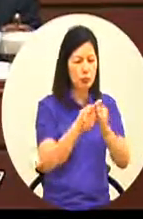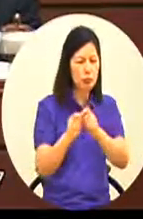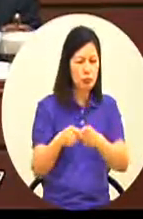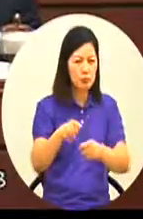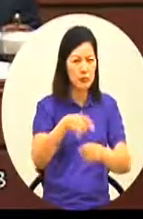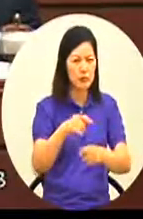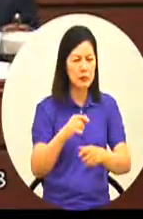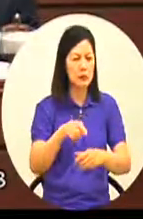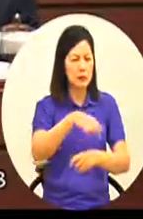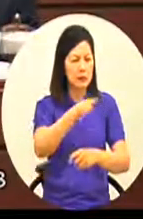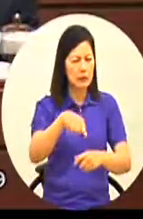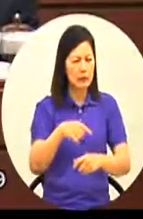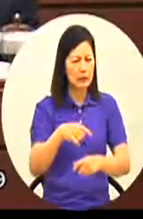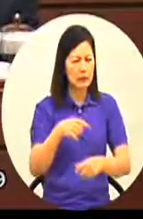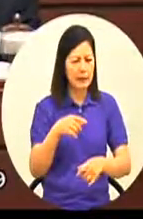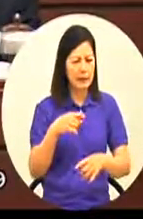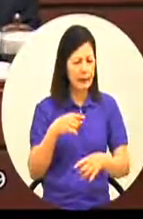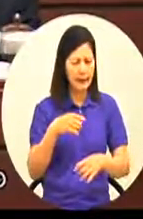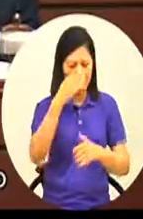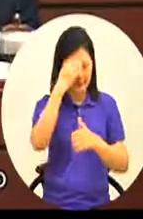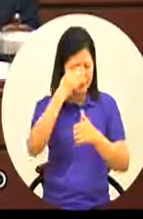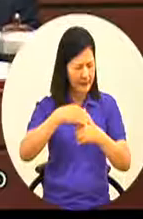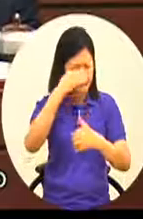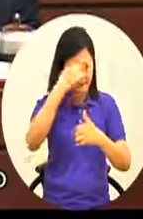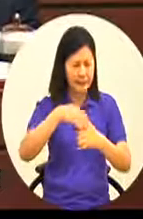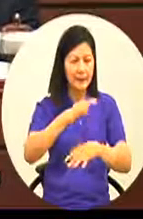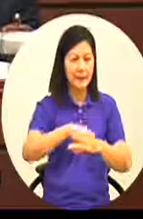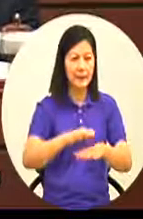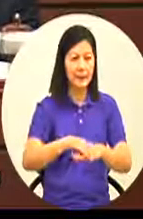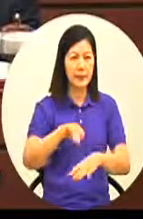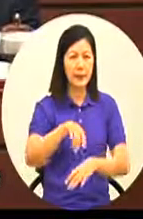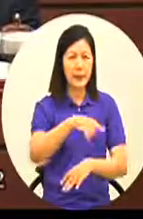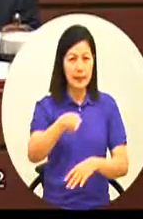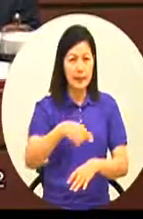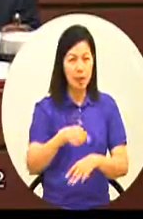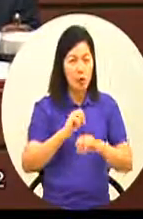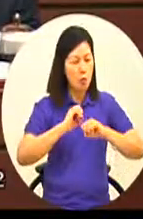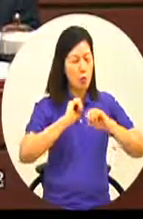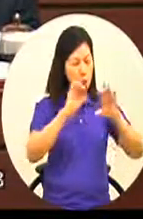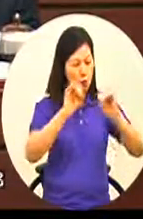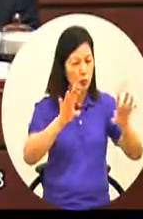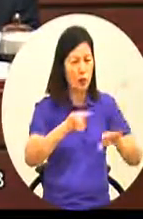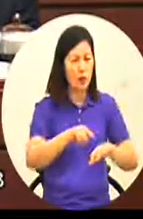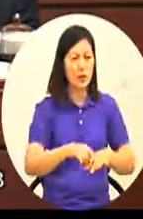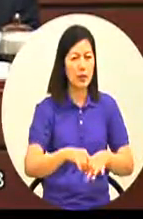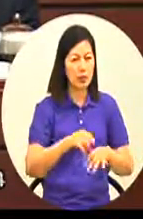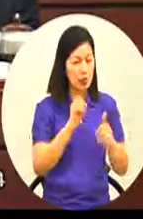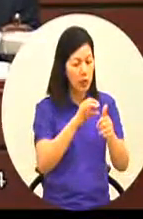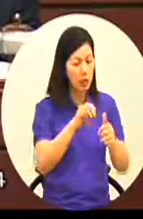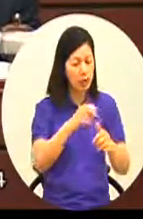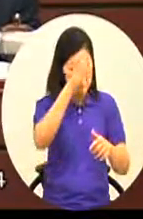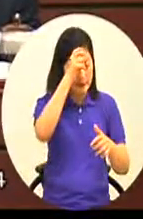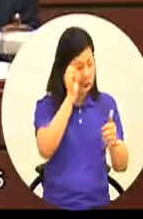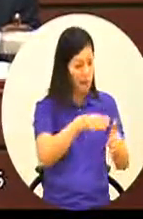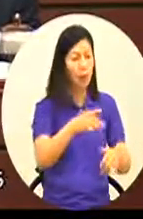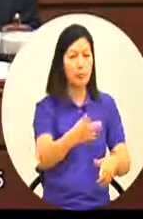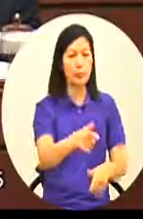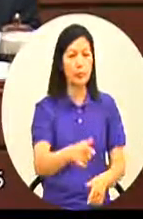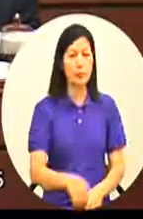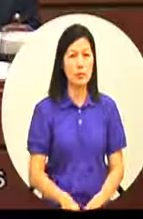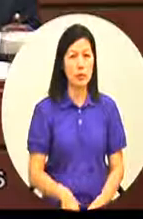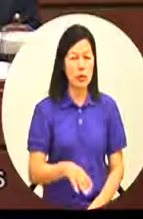讲其实是不堪其扰。所以，阮咧伫这部分，阮咧宣导比较不是像议员讲诶，就是说阮去警告。第二个，阮